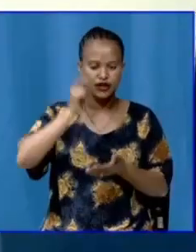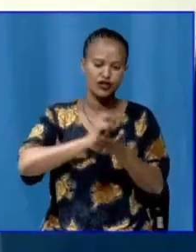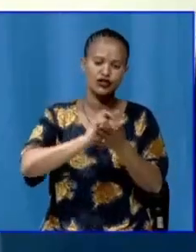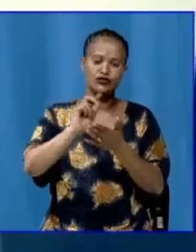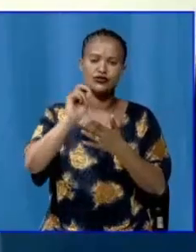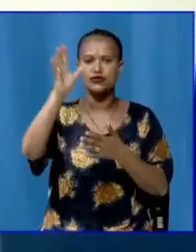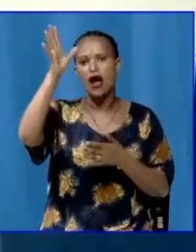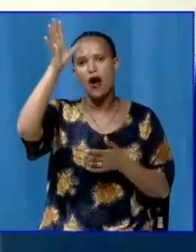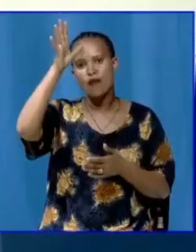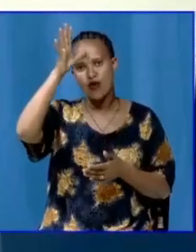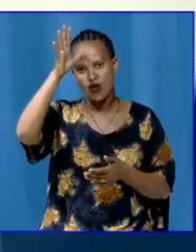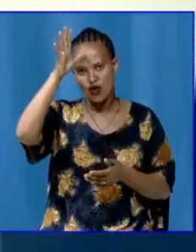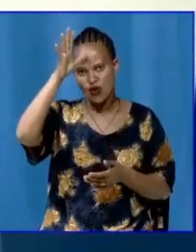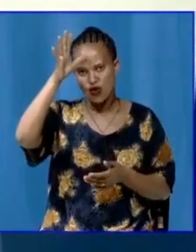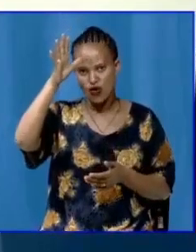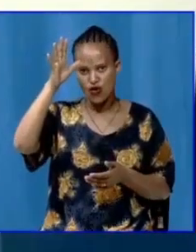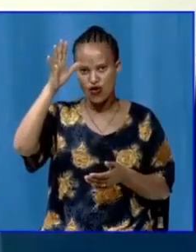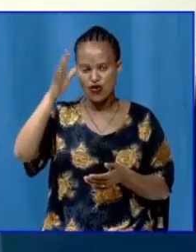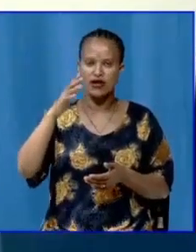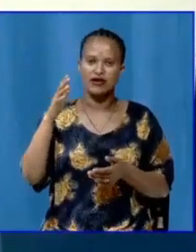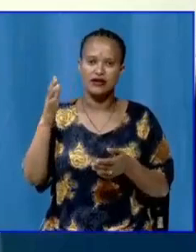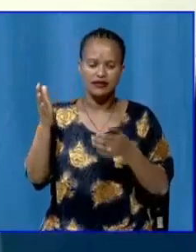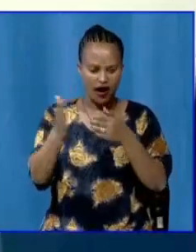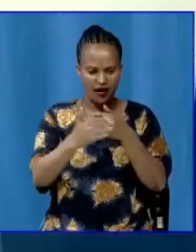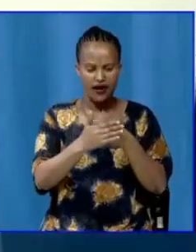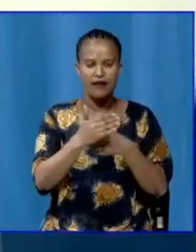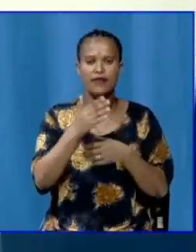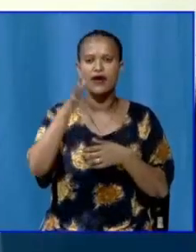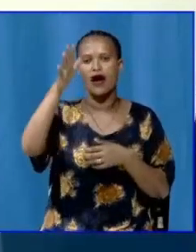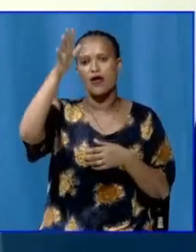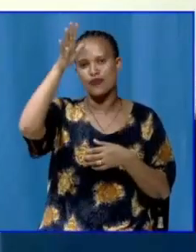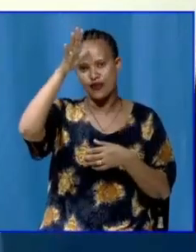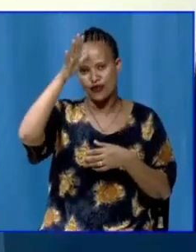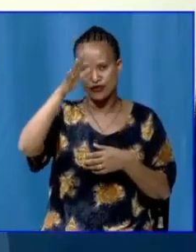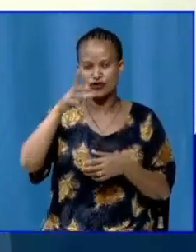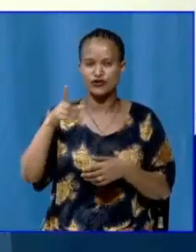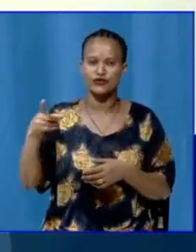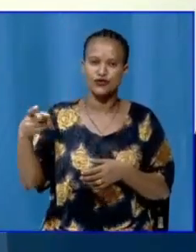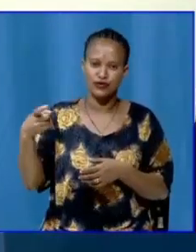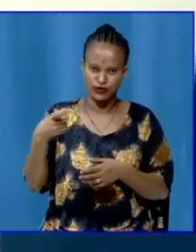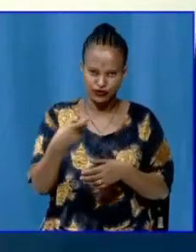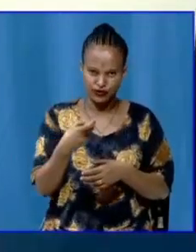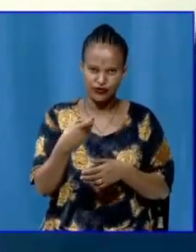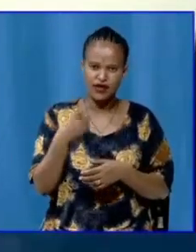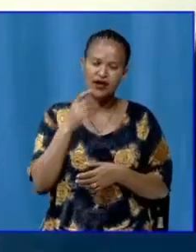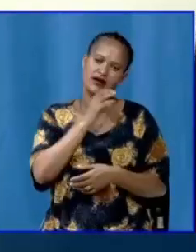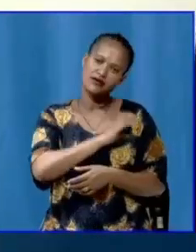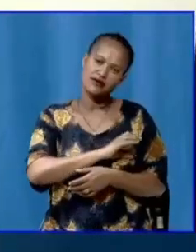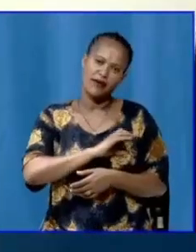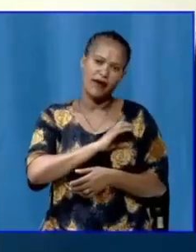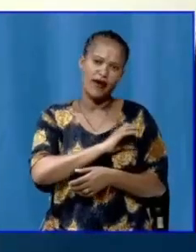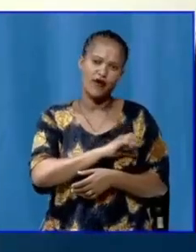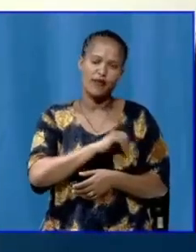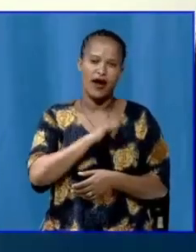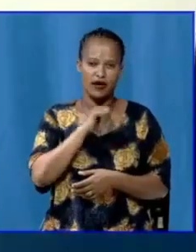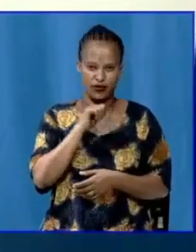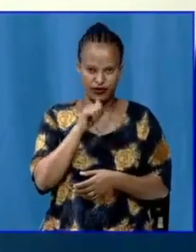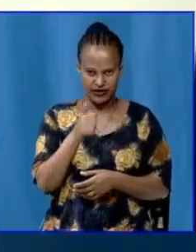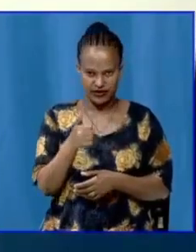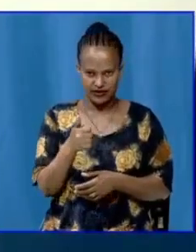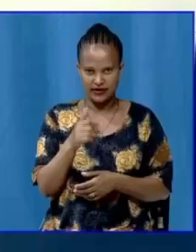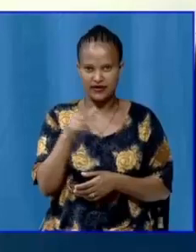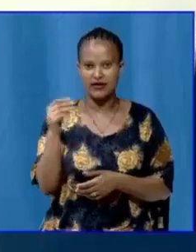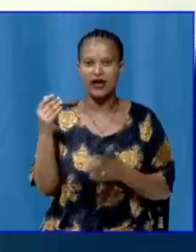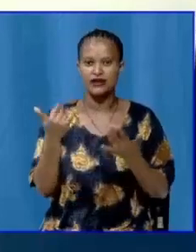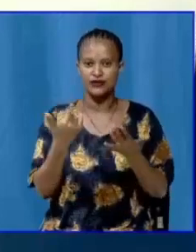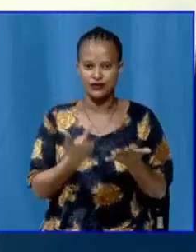ኣቦ ተሃራሚ ኣቦ ስለ ዝኾኑ ጠባዮም ኣይኮነን እና